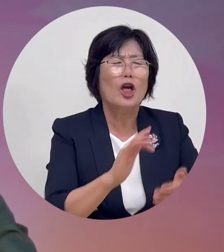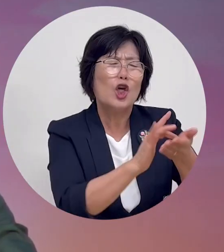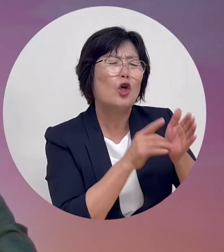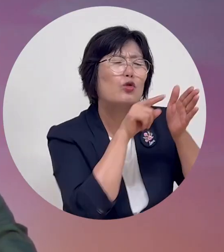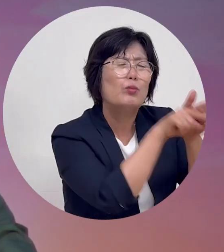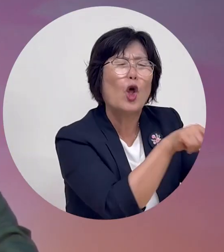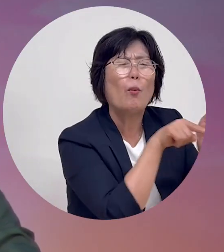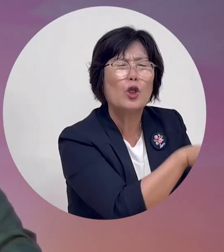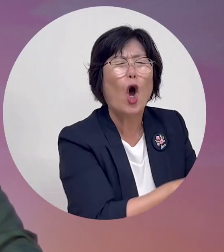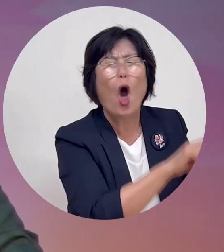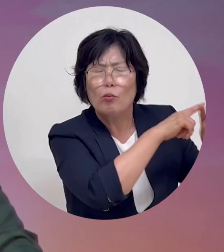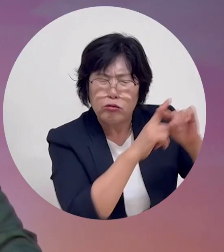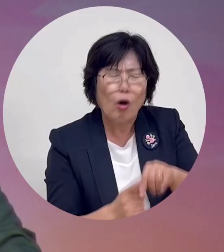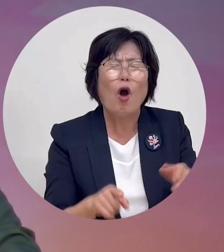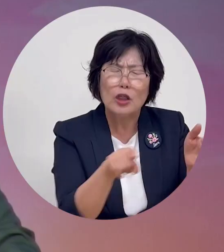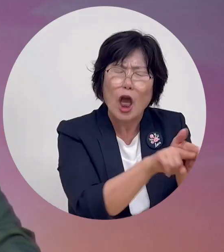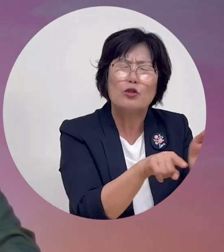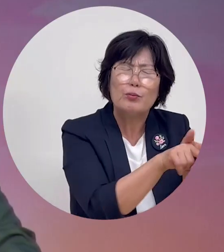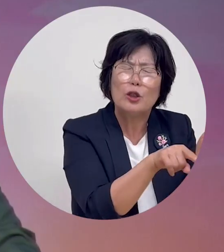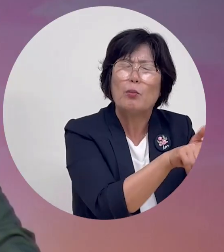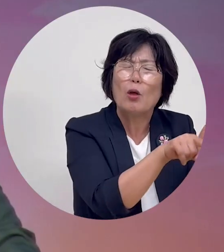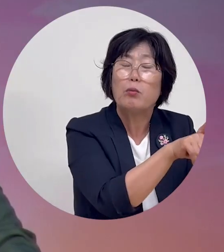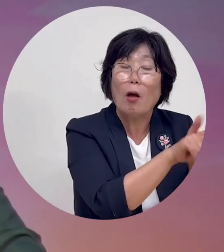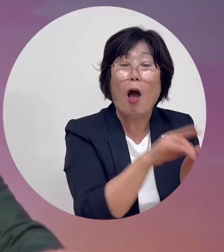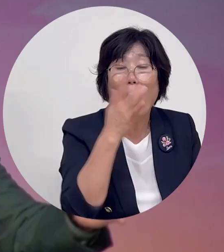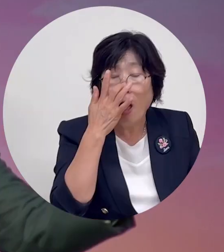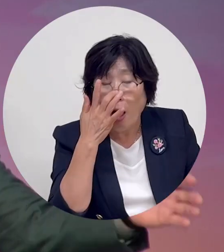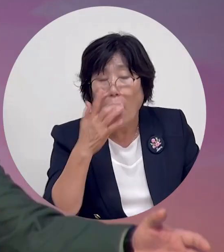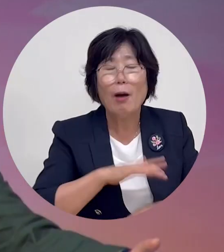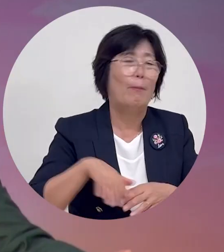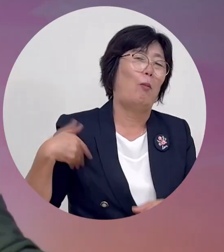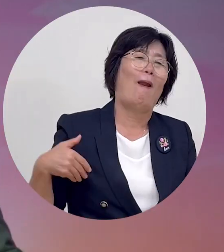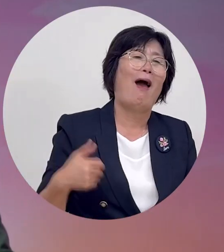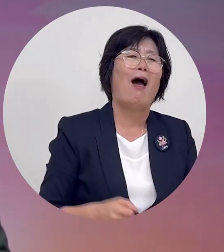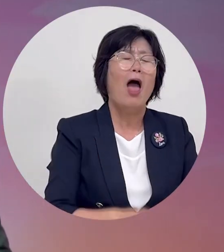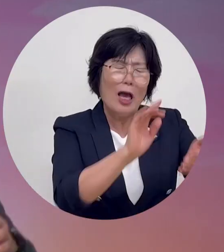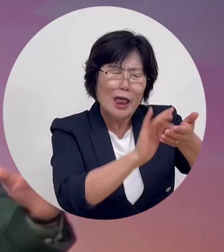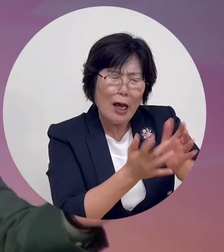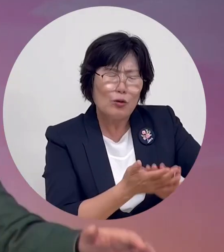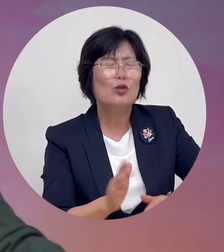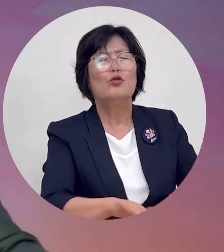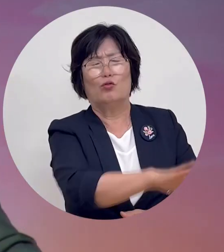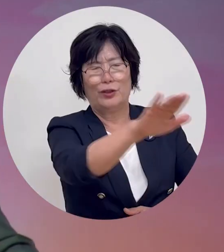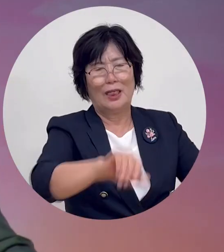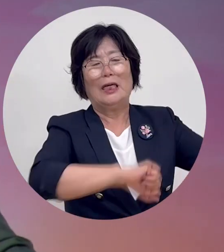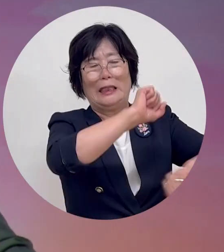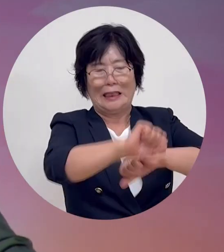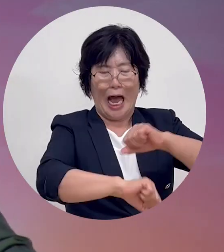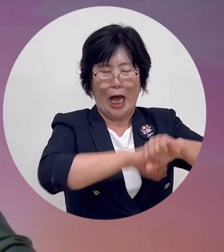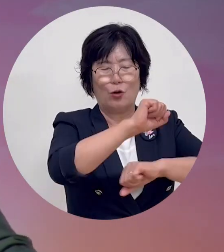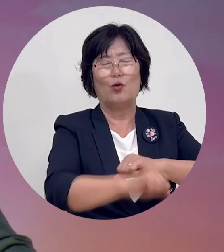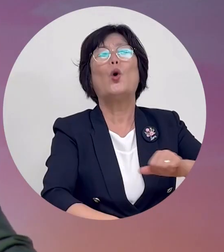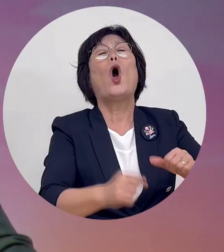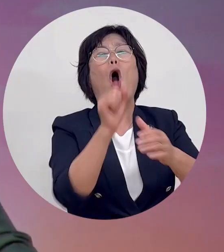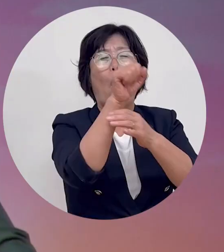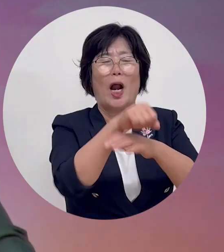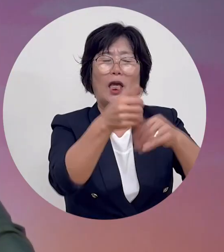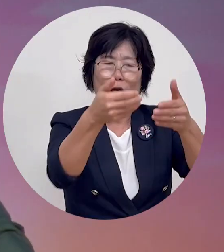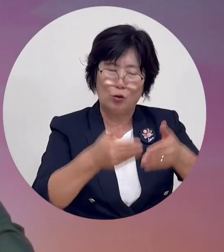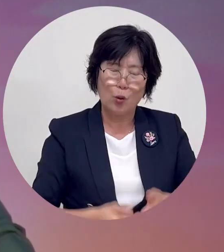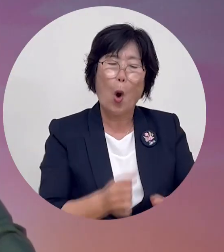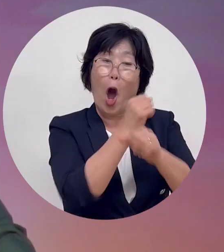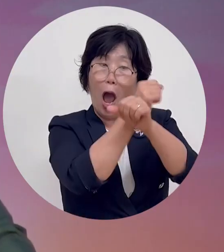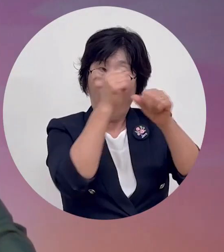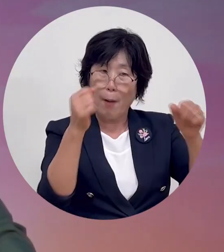거예요. 여러분, 우리 예수님은 우리를 자유케 해주시고 해방시켜 주신 분이지